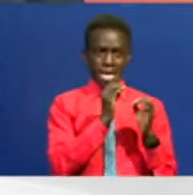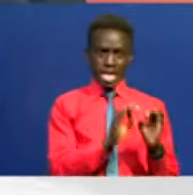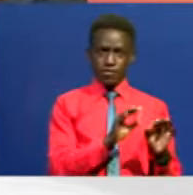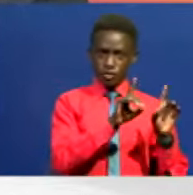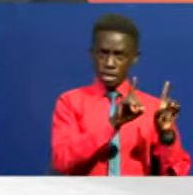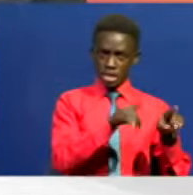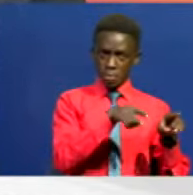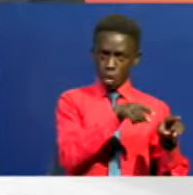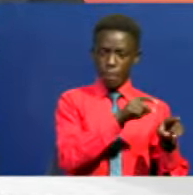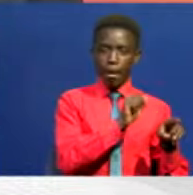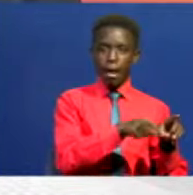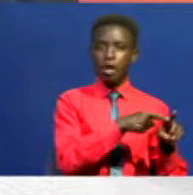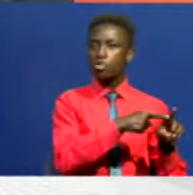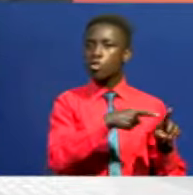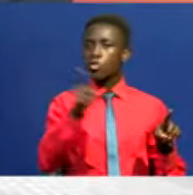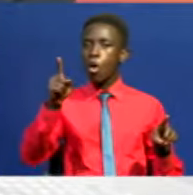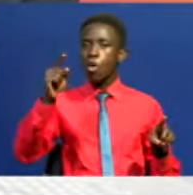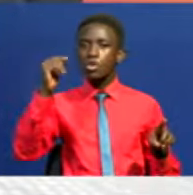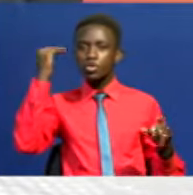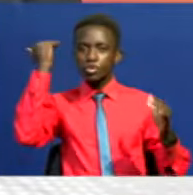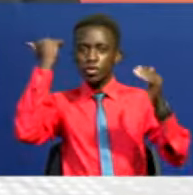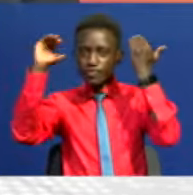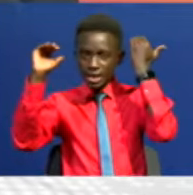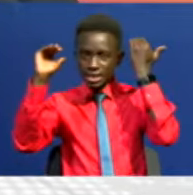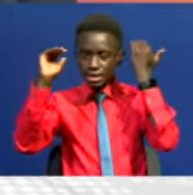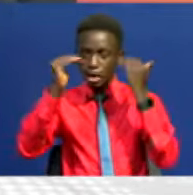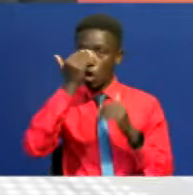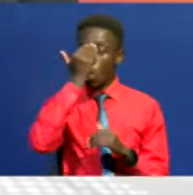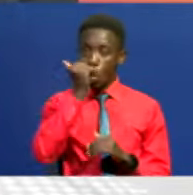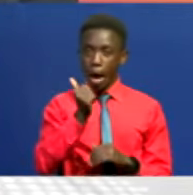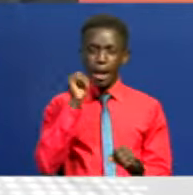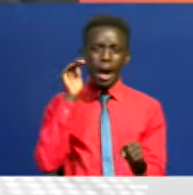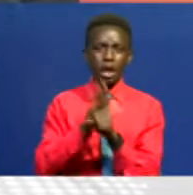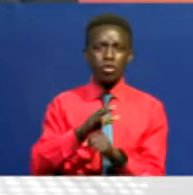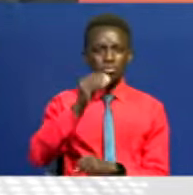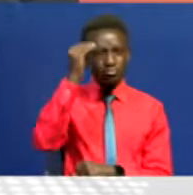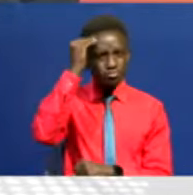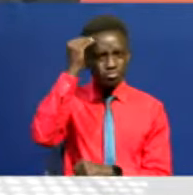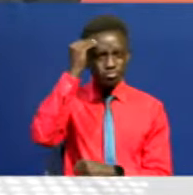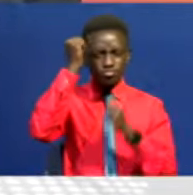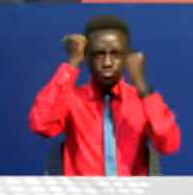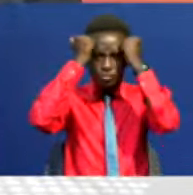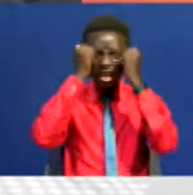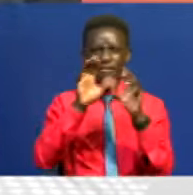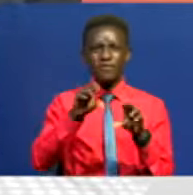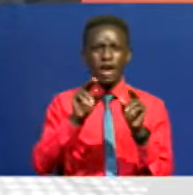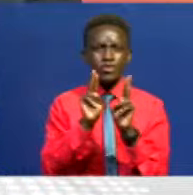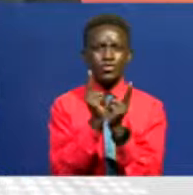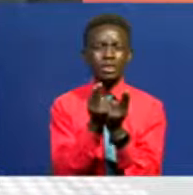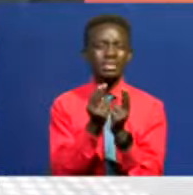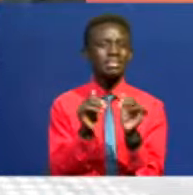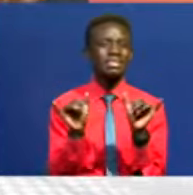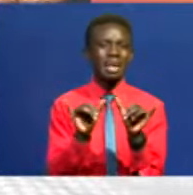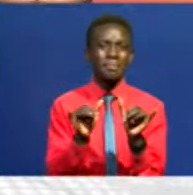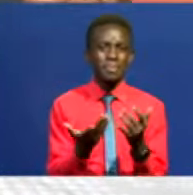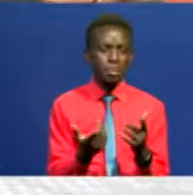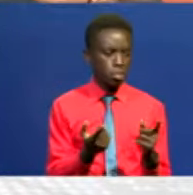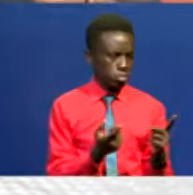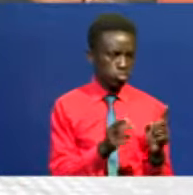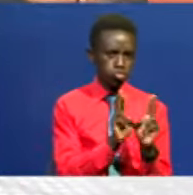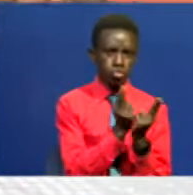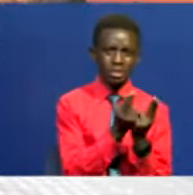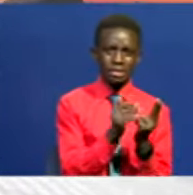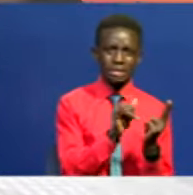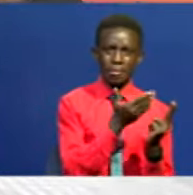anaweza enda university, na sababu masomo mengi, some of the units ni common, unazipata ziko pale kwa diploma na pia ziko pale kwa